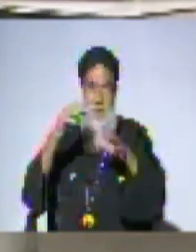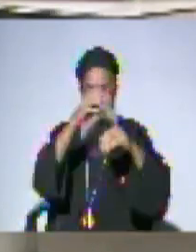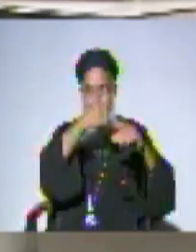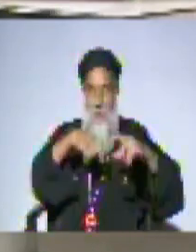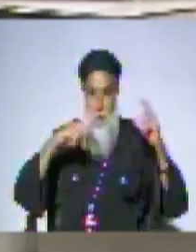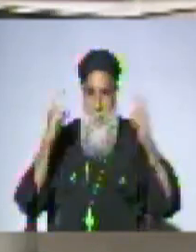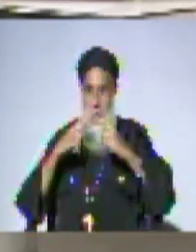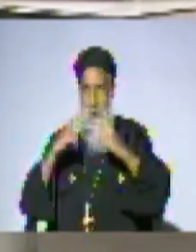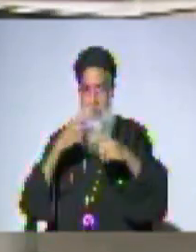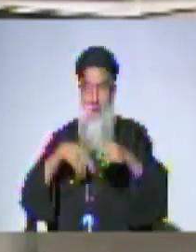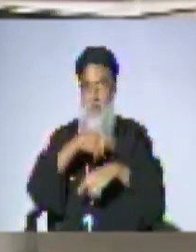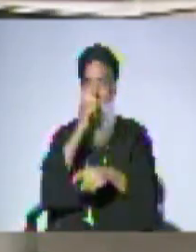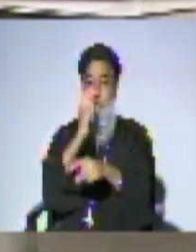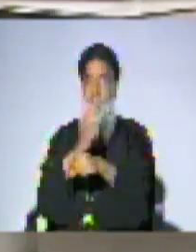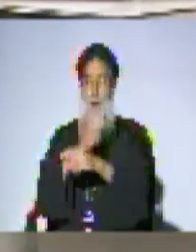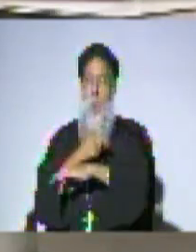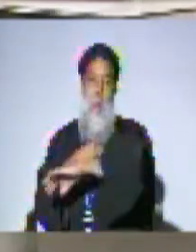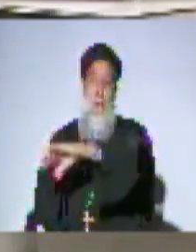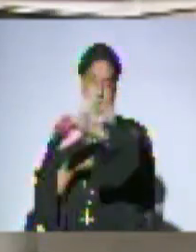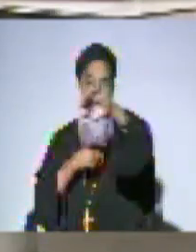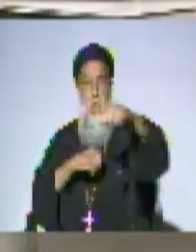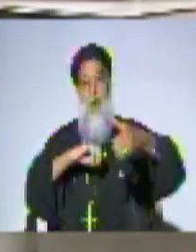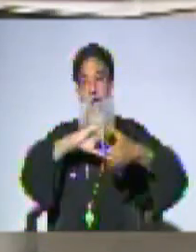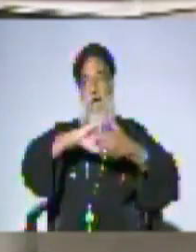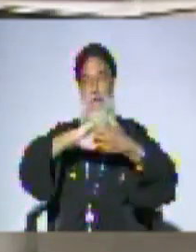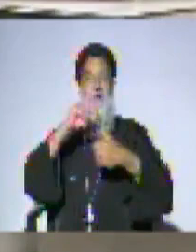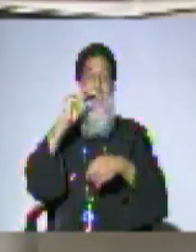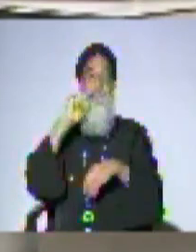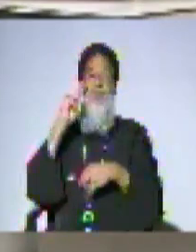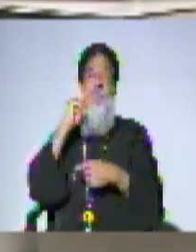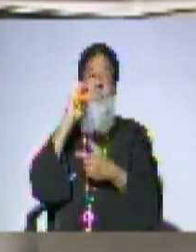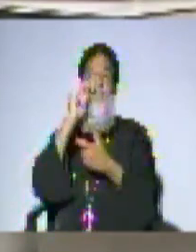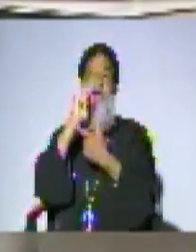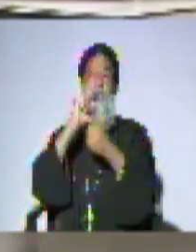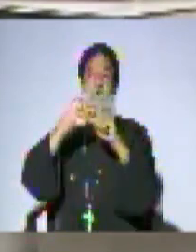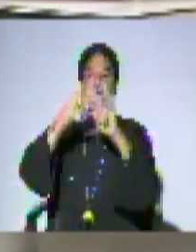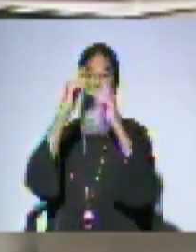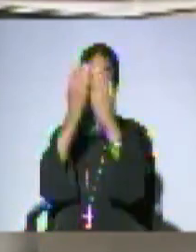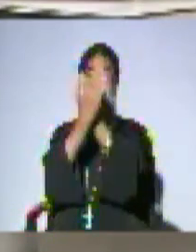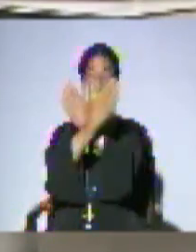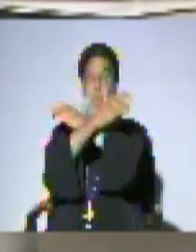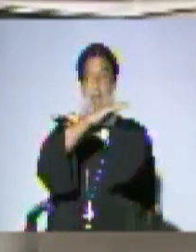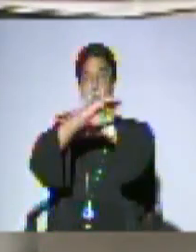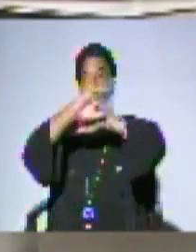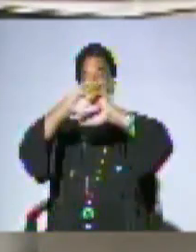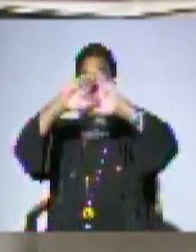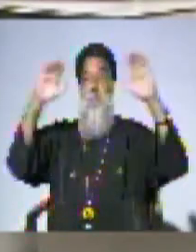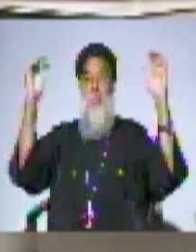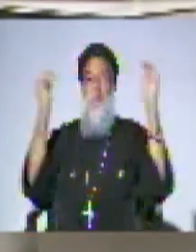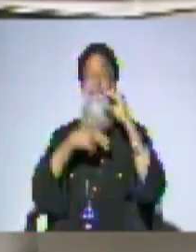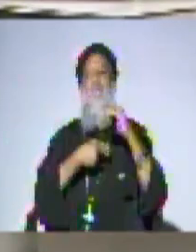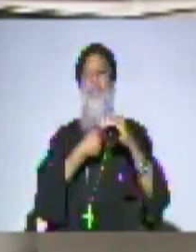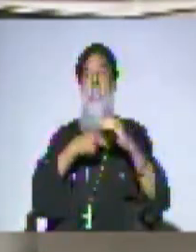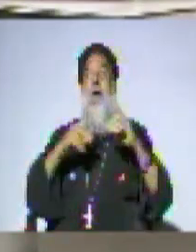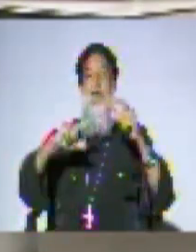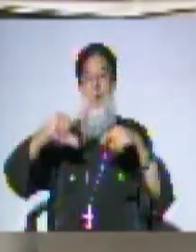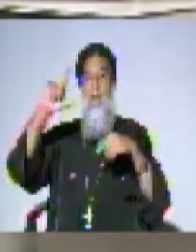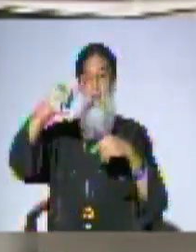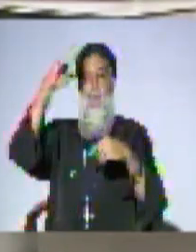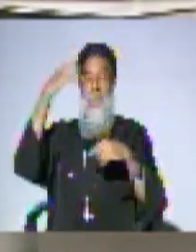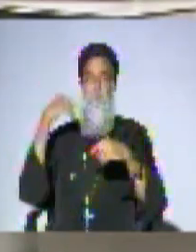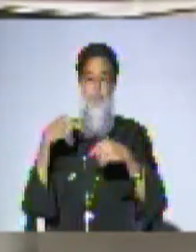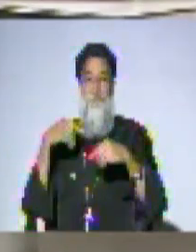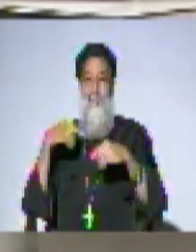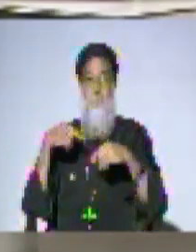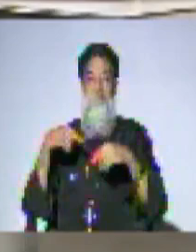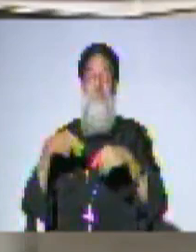للرسل، وبدأ العهد بدمه الطاهر على الصليب يوم الجمعة العظيمة. فالعهد الجديد بدأ